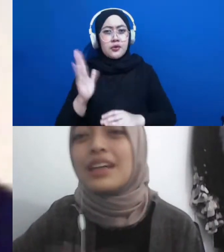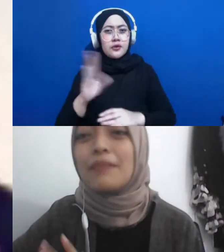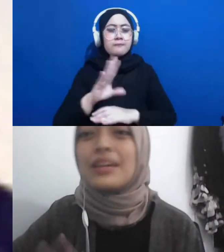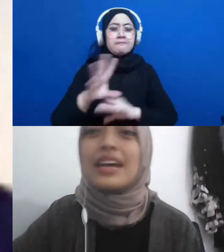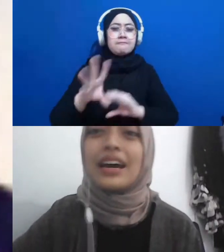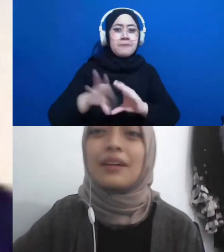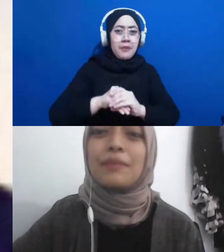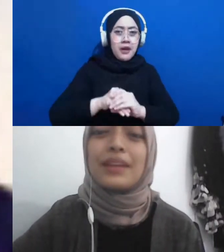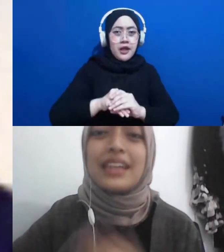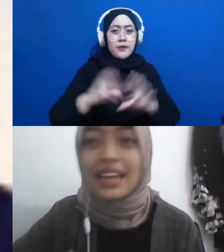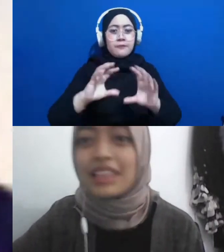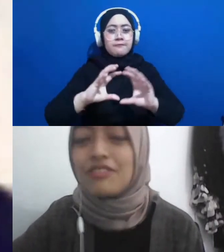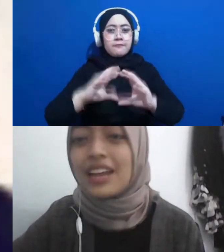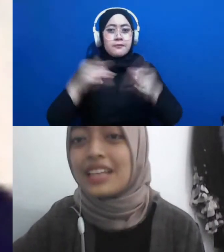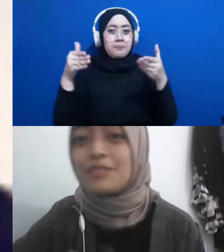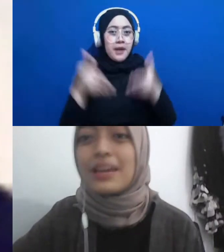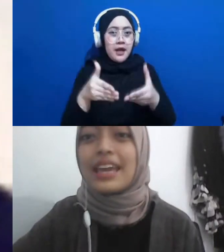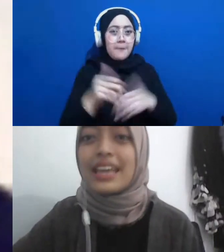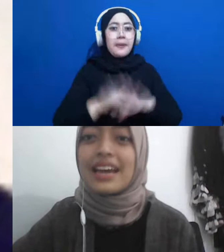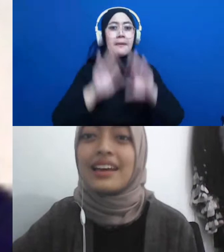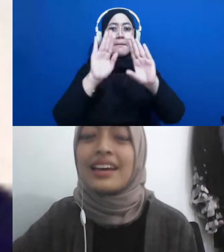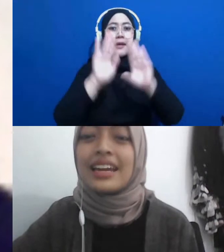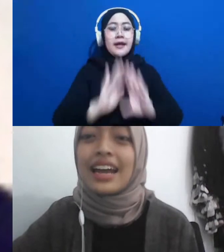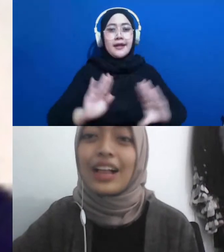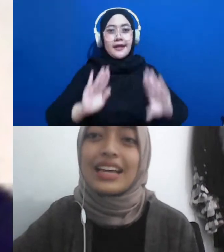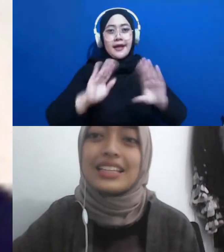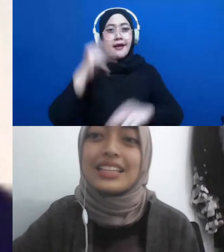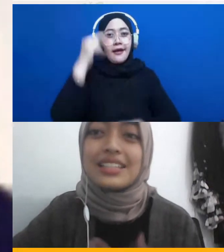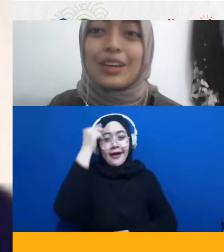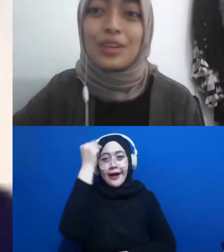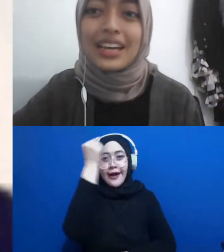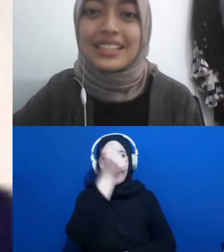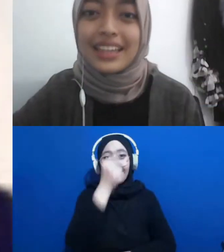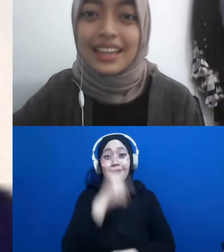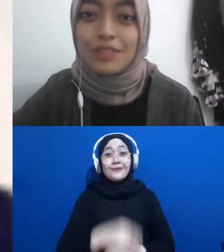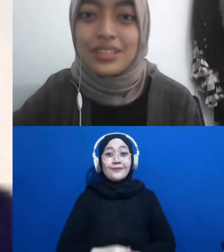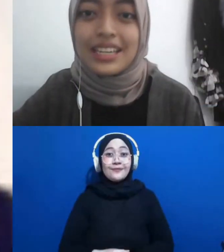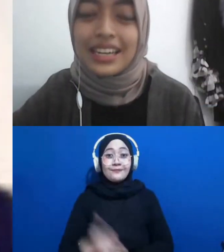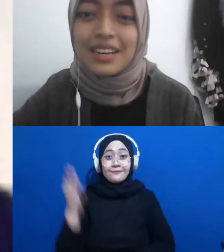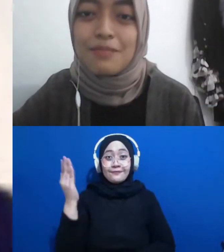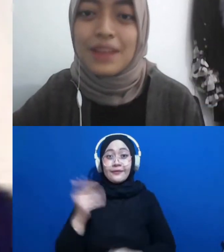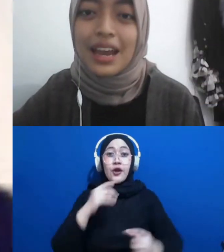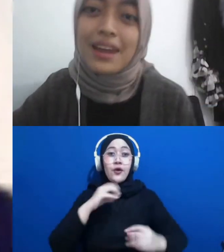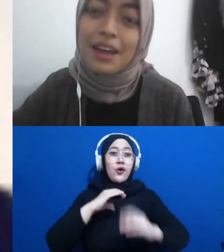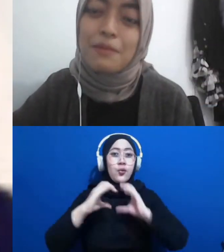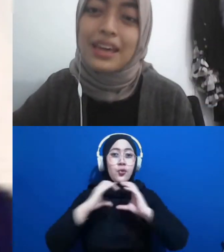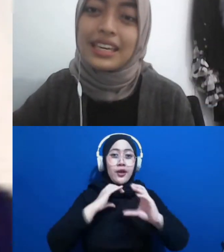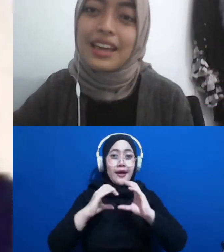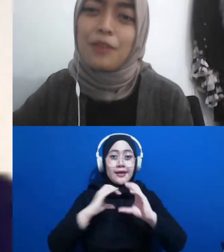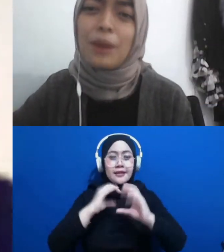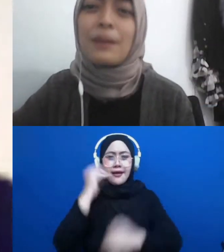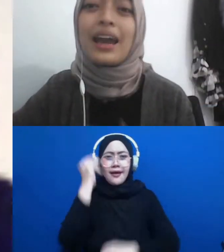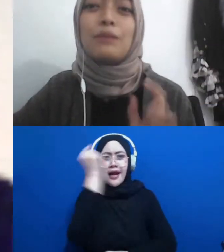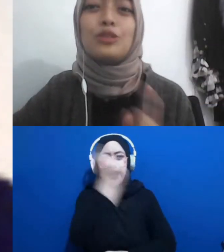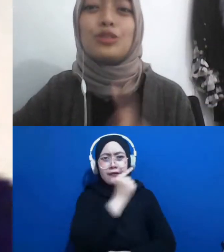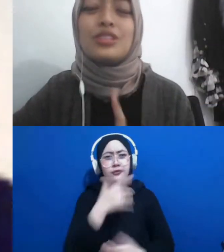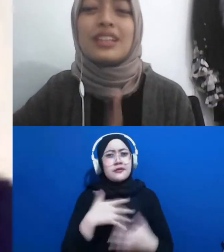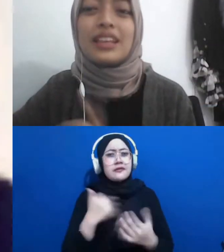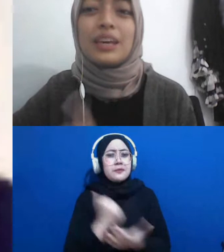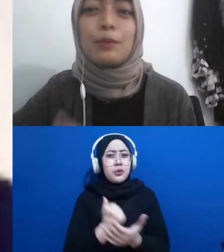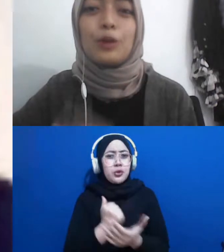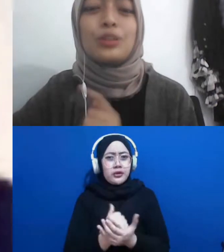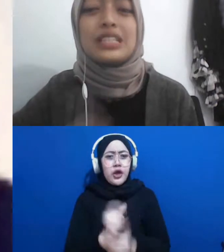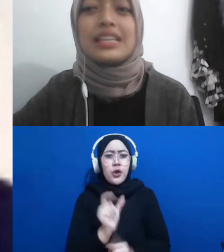menggeluti bidang-bidang media kreatif dan lain sebagainya. Nah, kalau dari sisi komunikasi kreatif sendiri, bagaimana baiknya UMKM